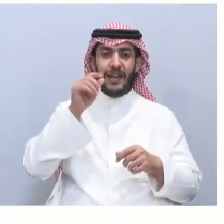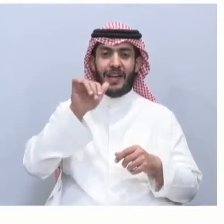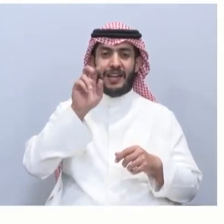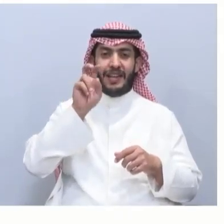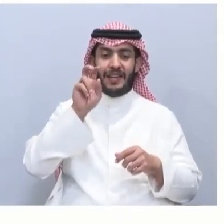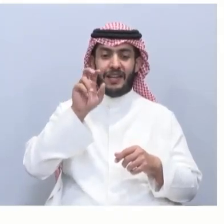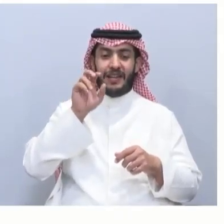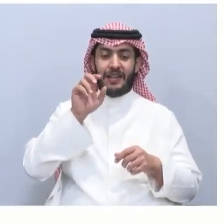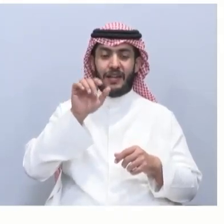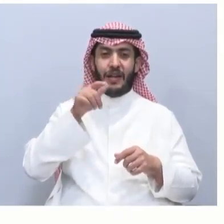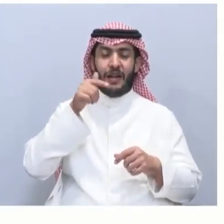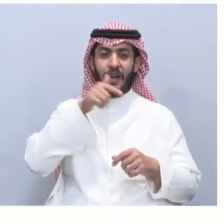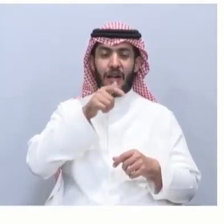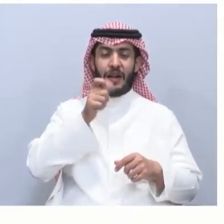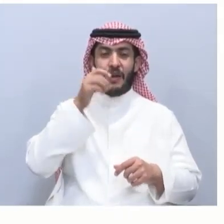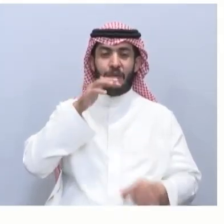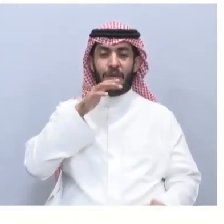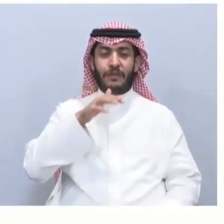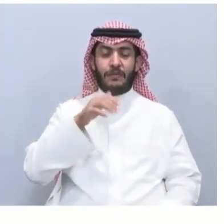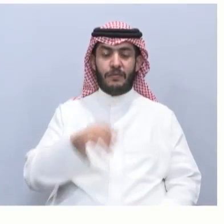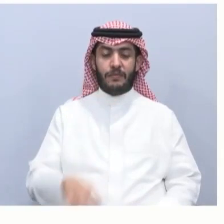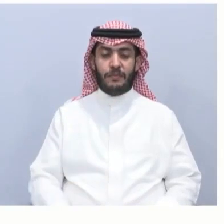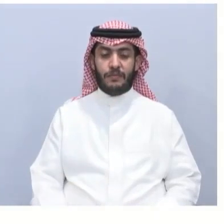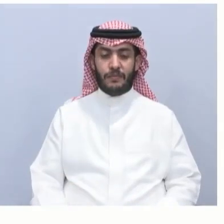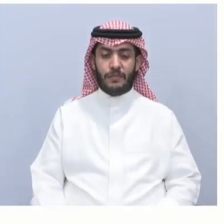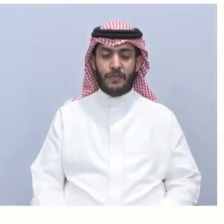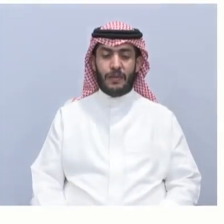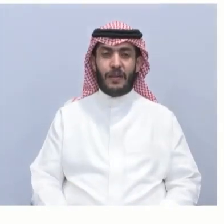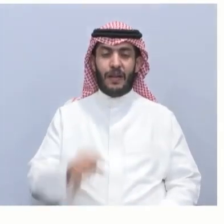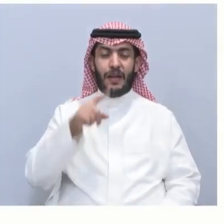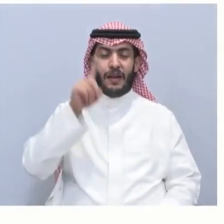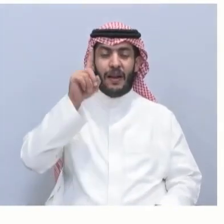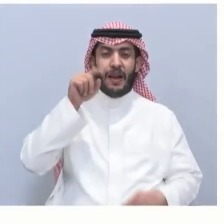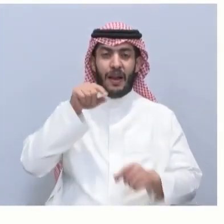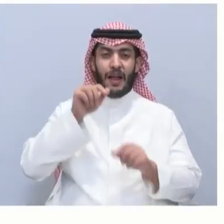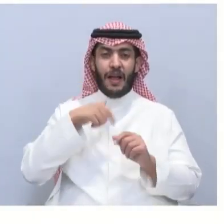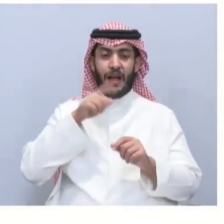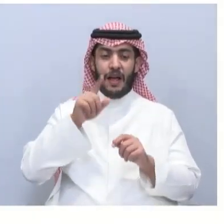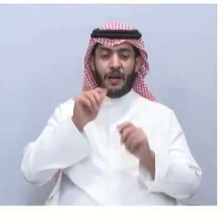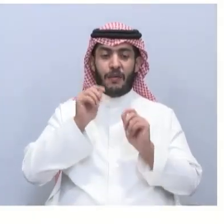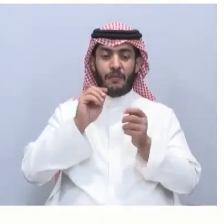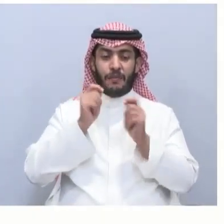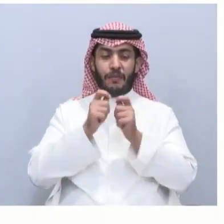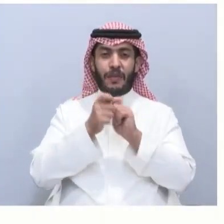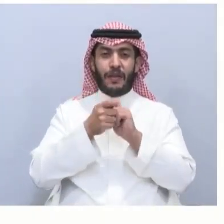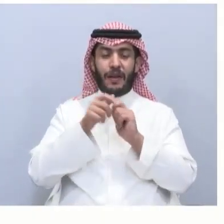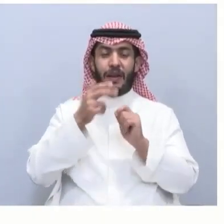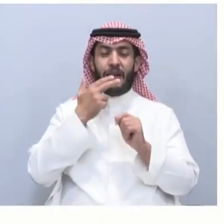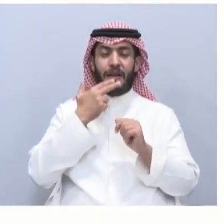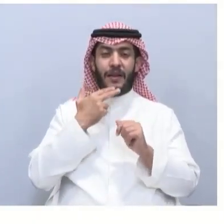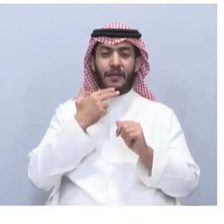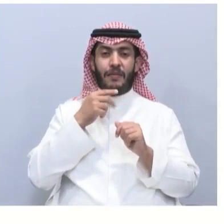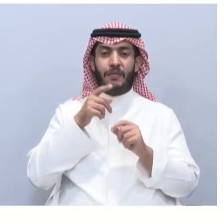فقال رسول الله صلى الله عليه وسلم ان الله قد ابد لكم بهما